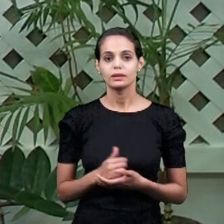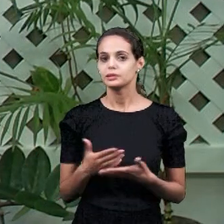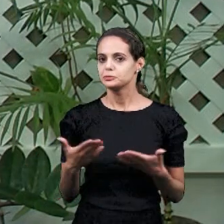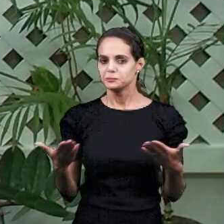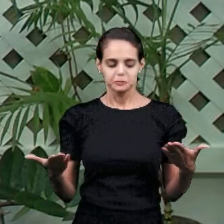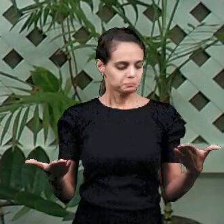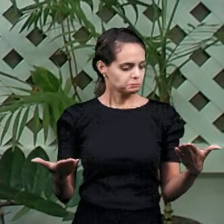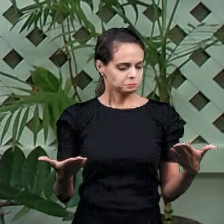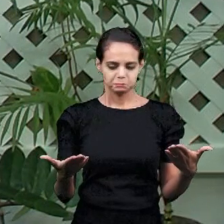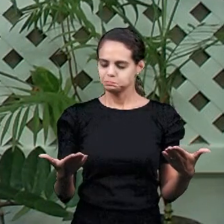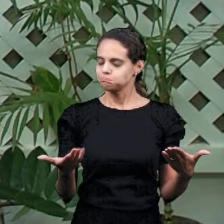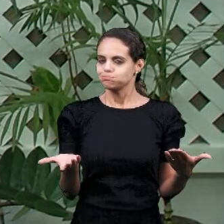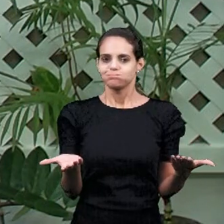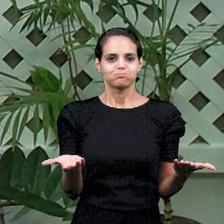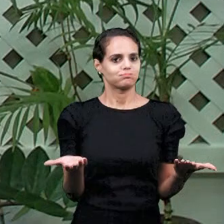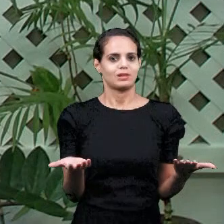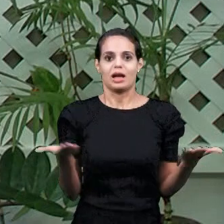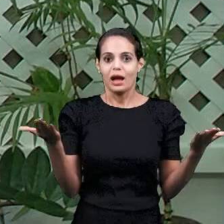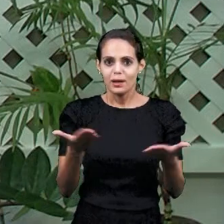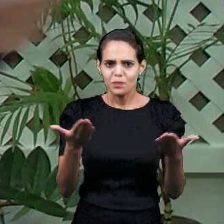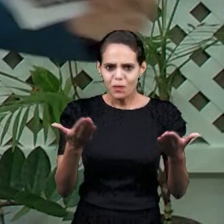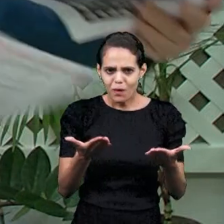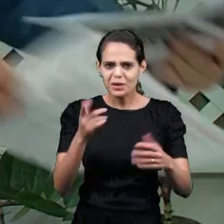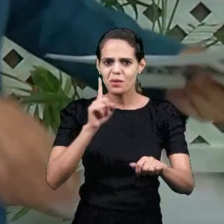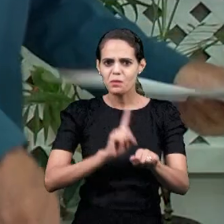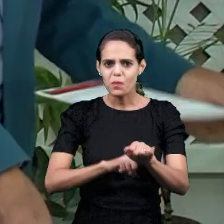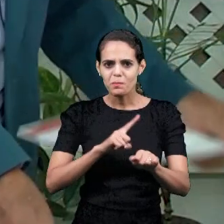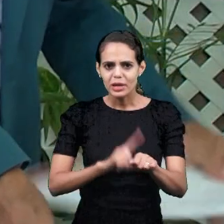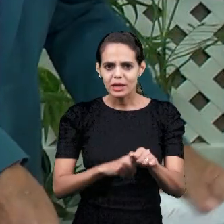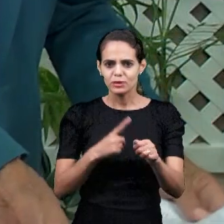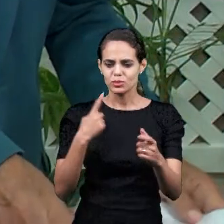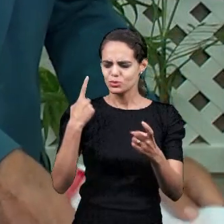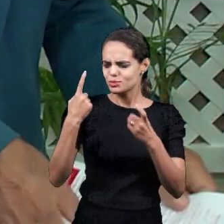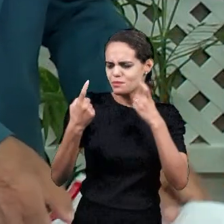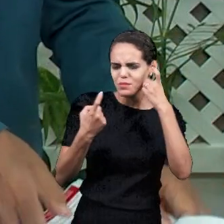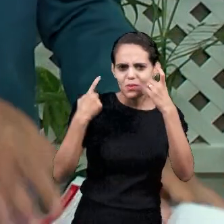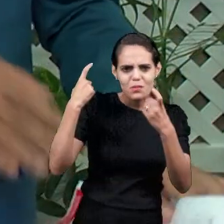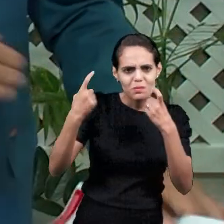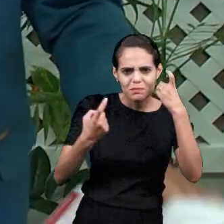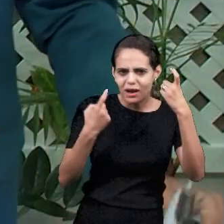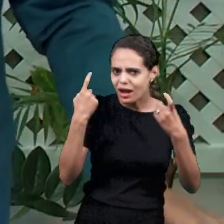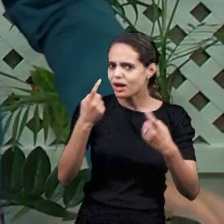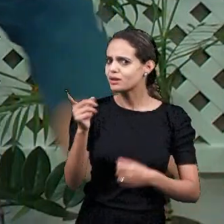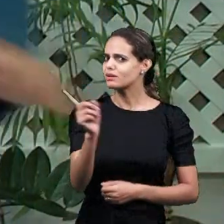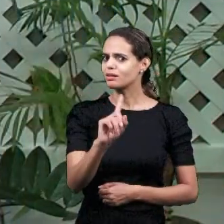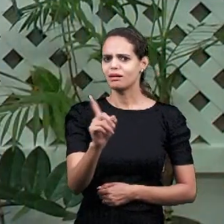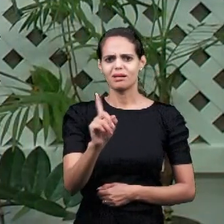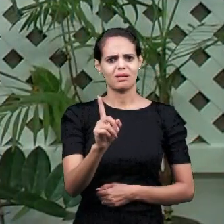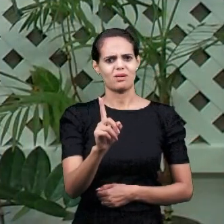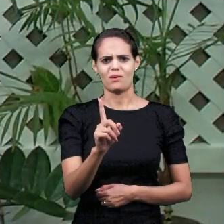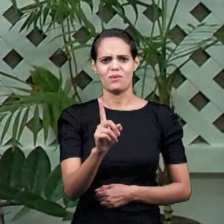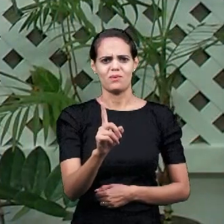de l'Hawaï. C'est le moment où nous ne sommes pas restés